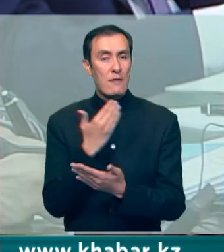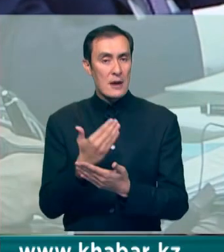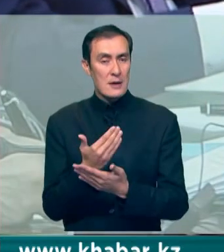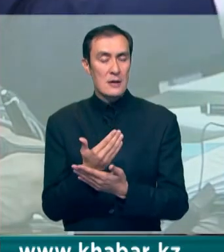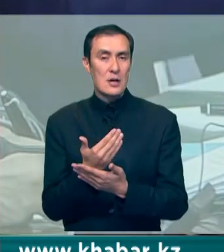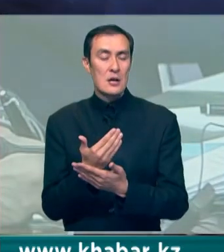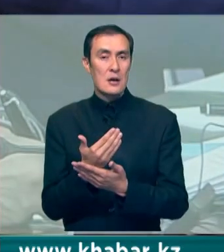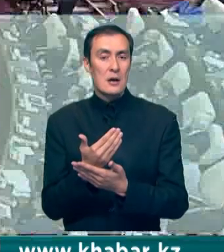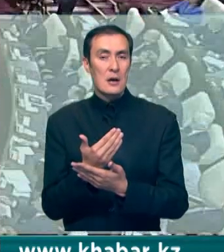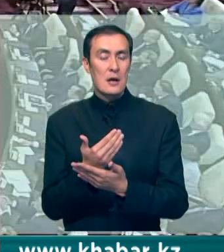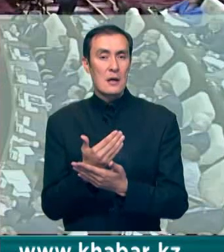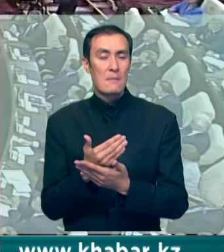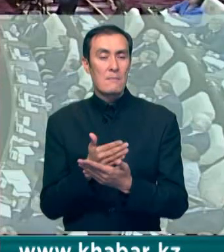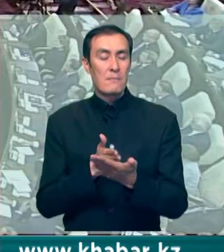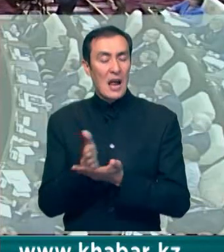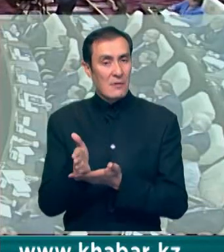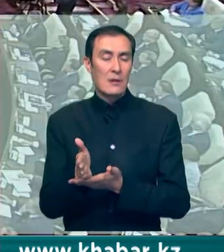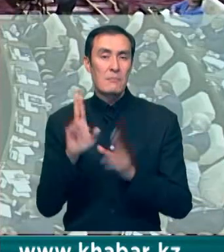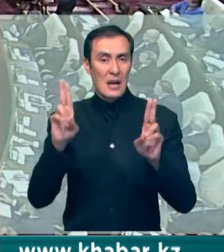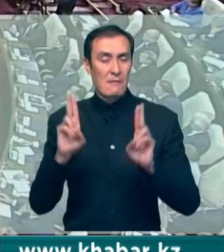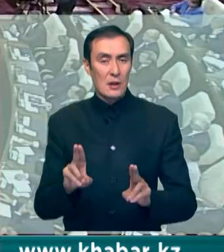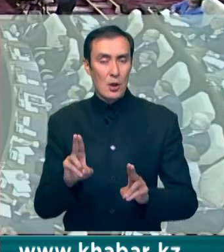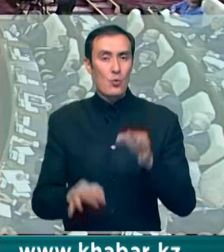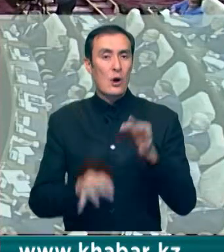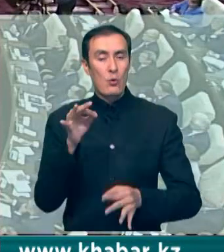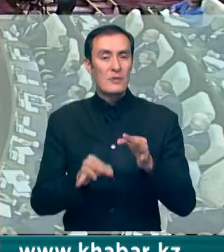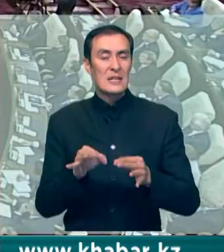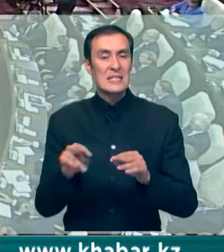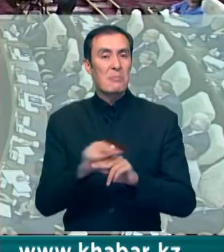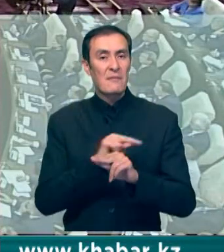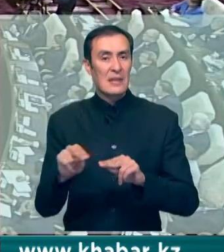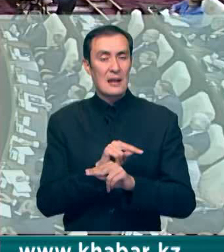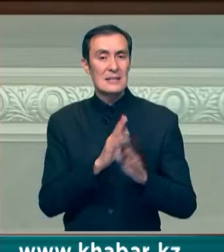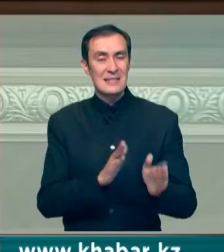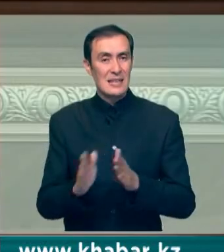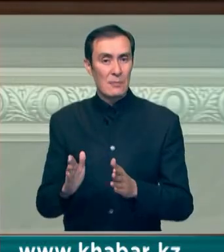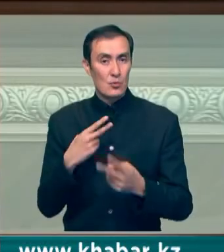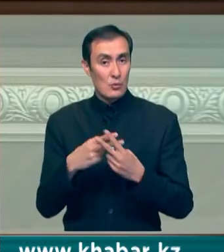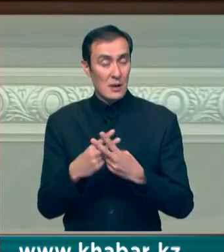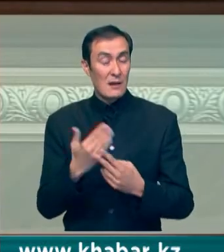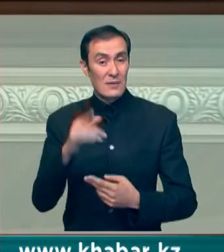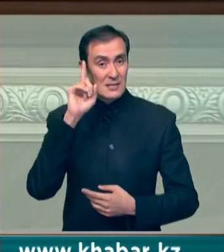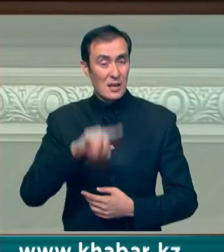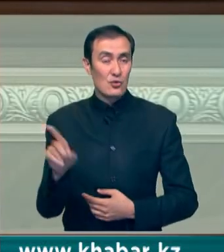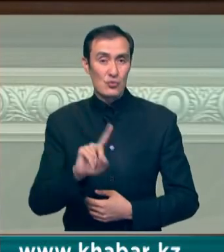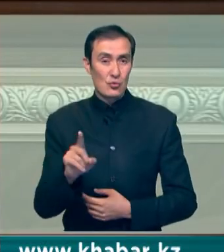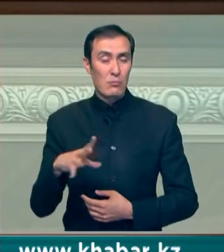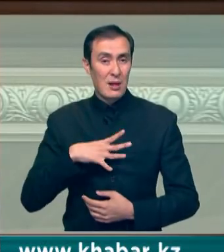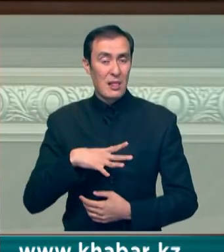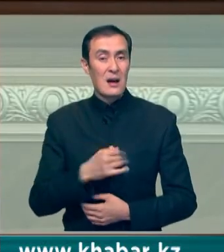черты уголовно-исполнительной системы дело в том что данная система имеет ряд